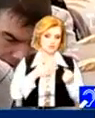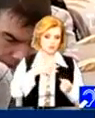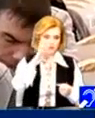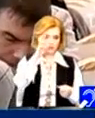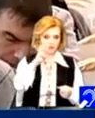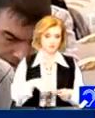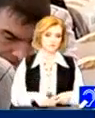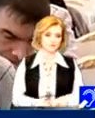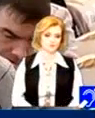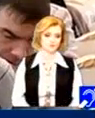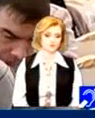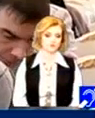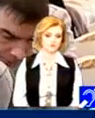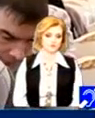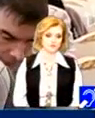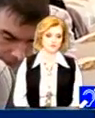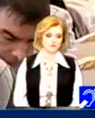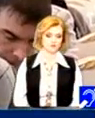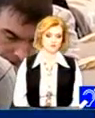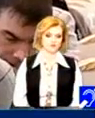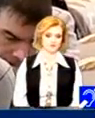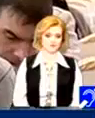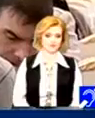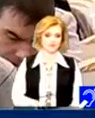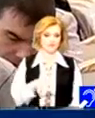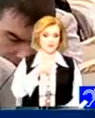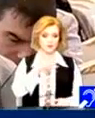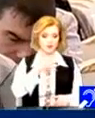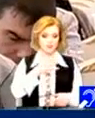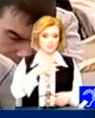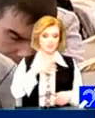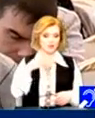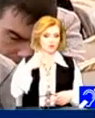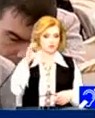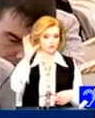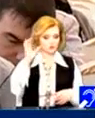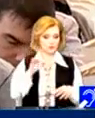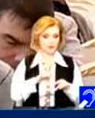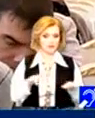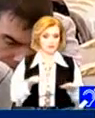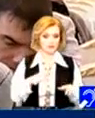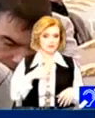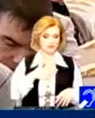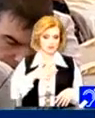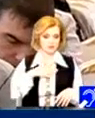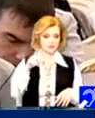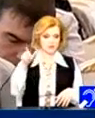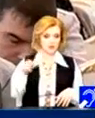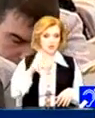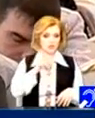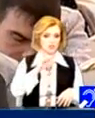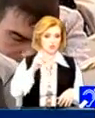clasici, George Enescu. Chiar vreau să o văd pe pianista noastră, Lidia Ciubuc, cum interpretează în duet